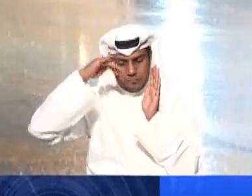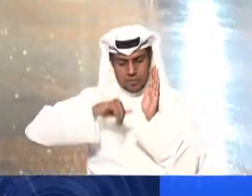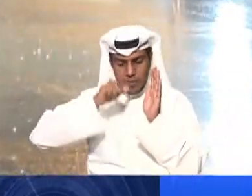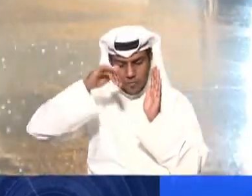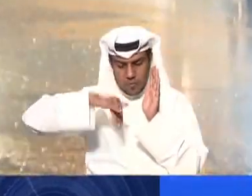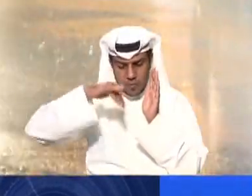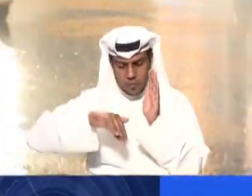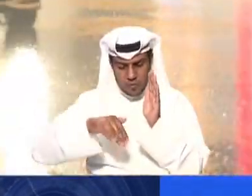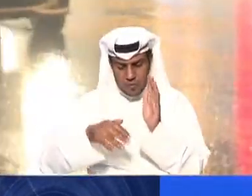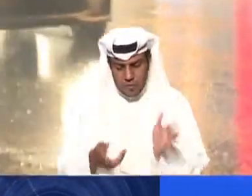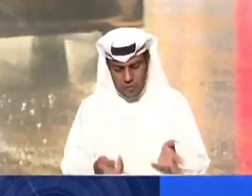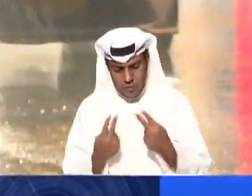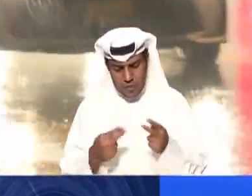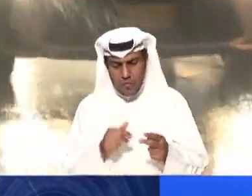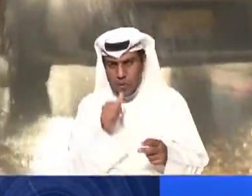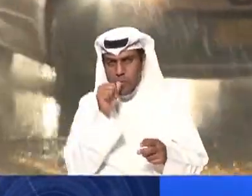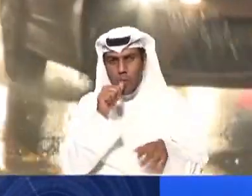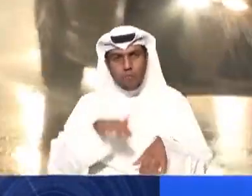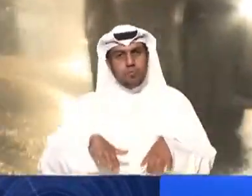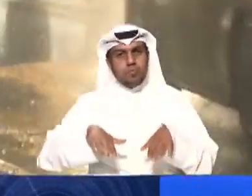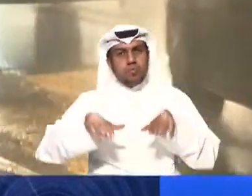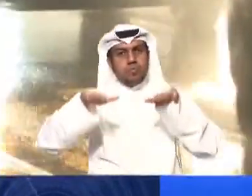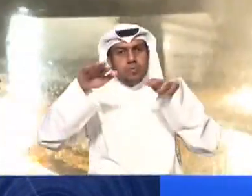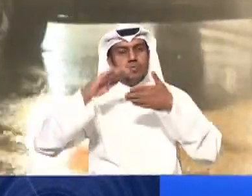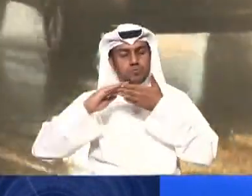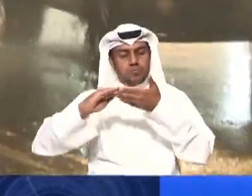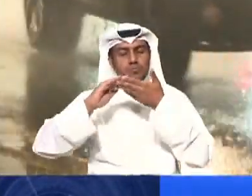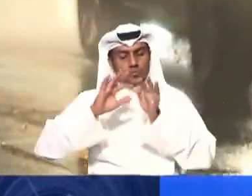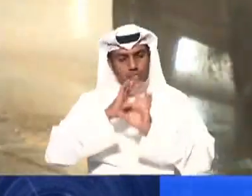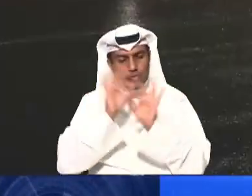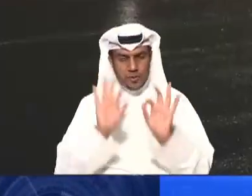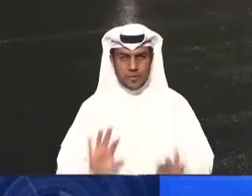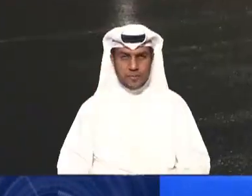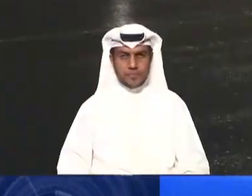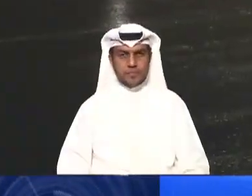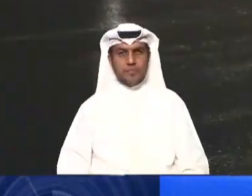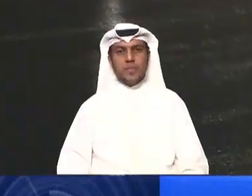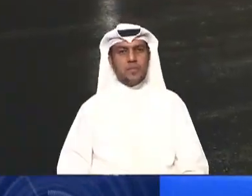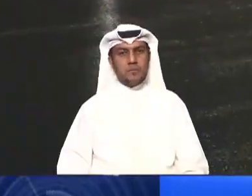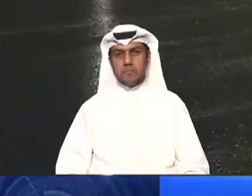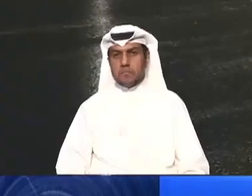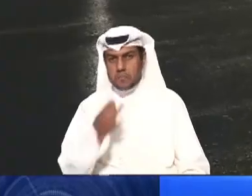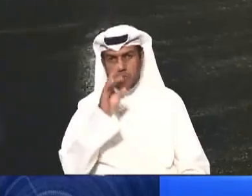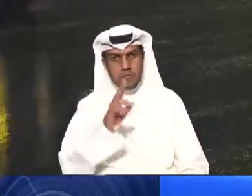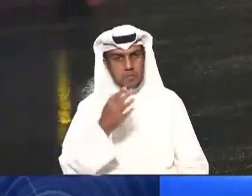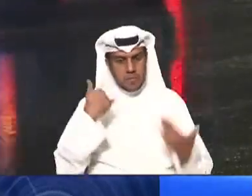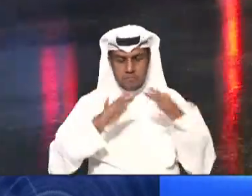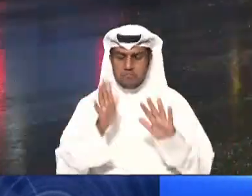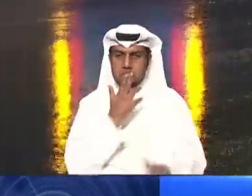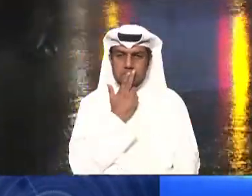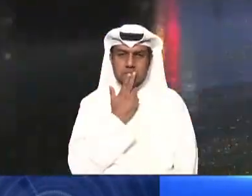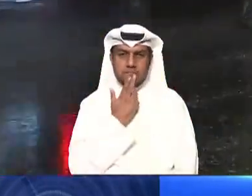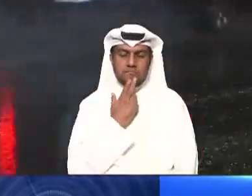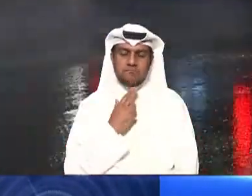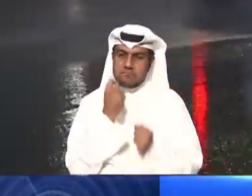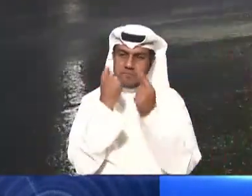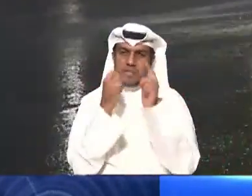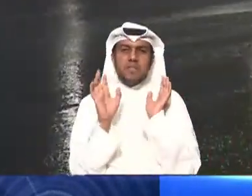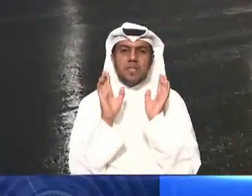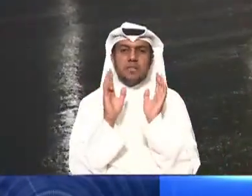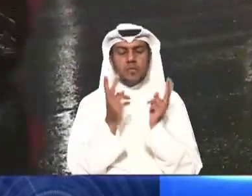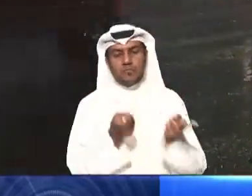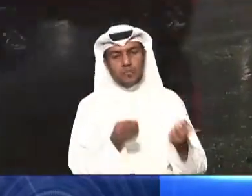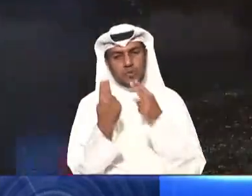يسفر عنها وقوع أي إصابات، فيما تناشد إدارة العلاقات العامة والإعلام المواطنين والمقيمين